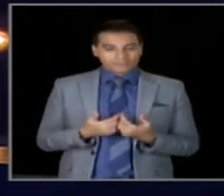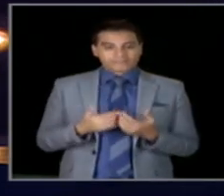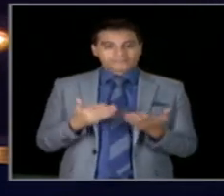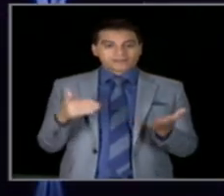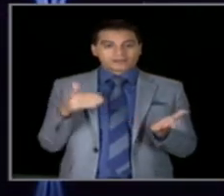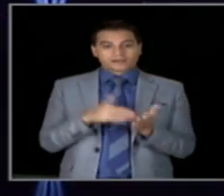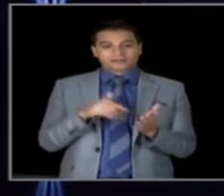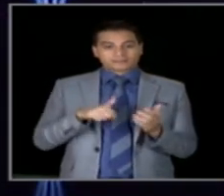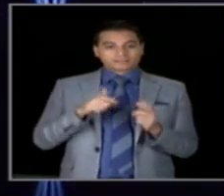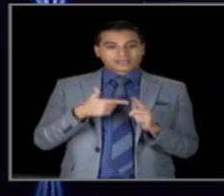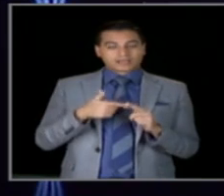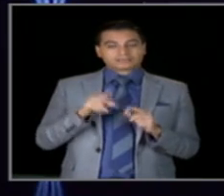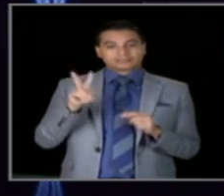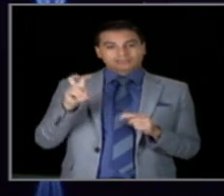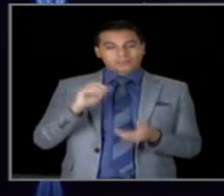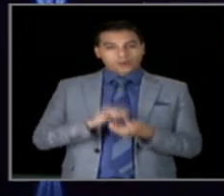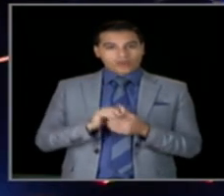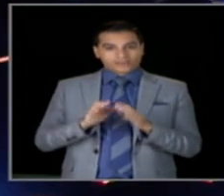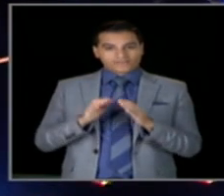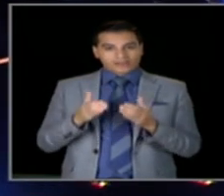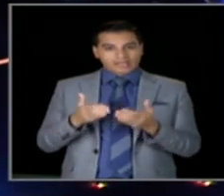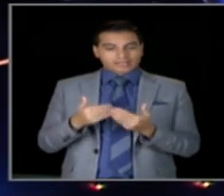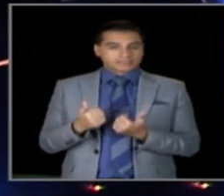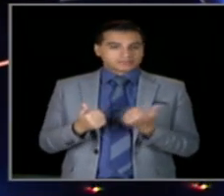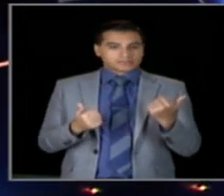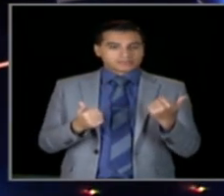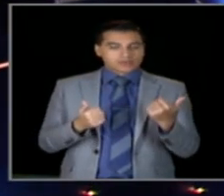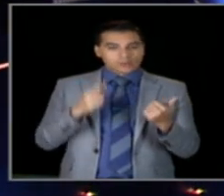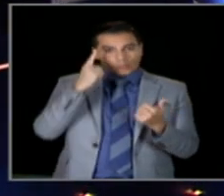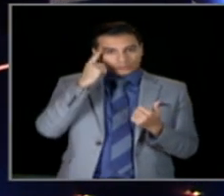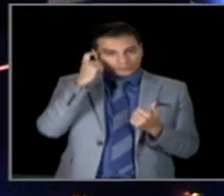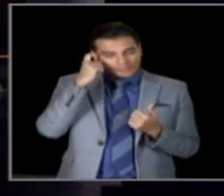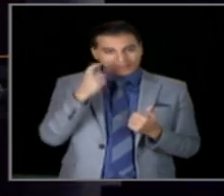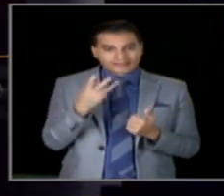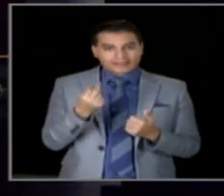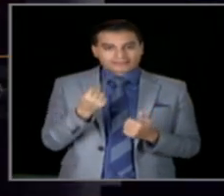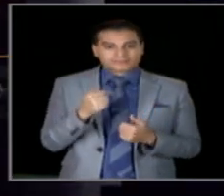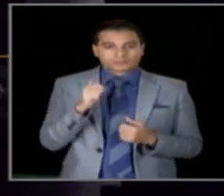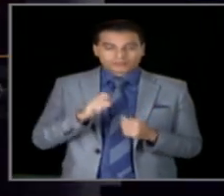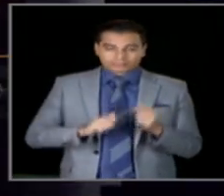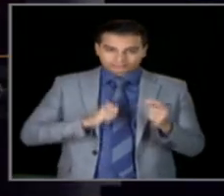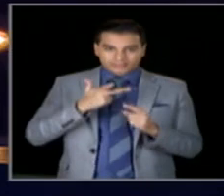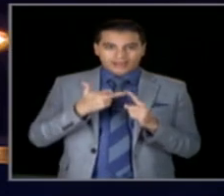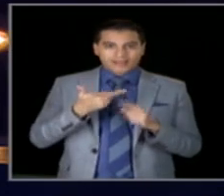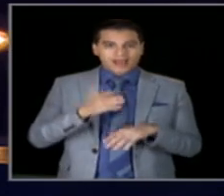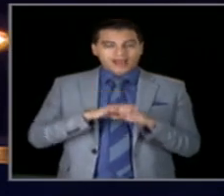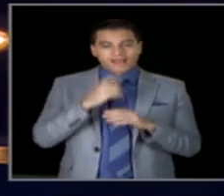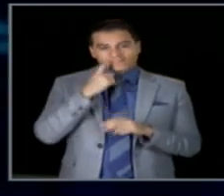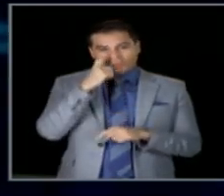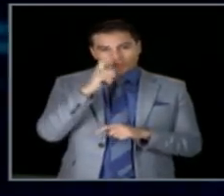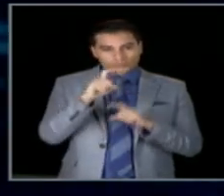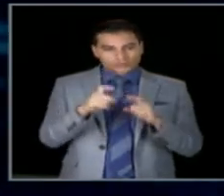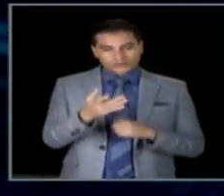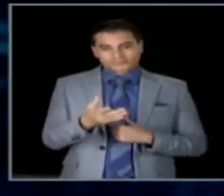الفقرة 70 الوعد، وسط البلد 30. ودلوقتي مع الفقرة الثالثة، فقرة